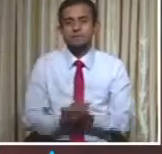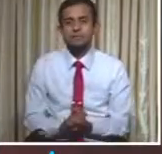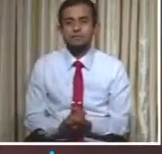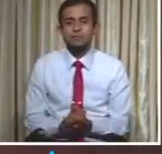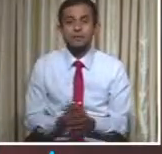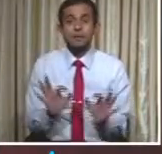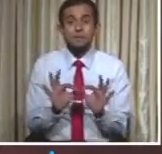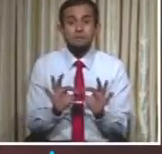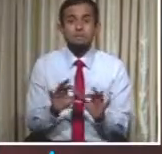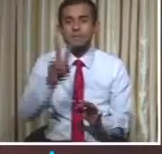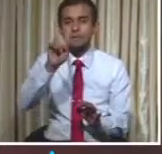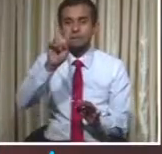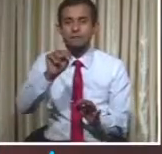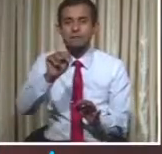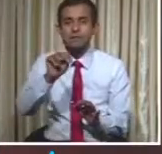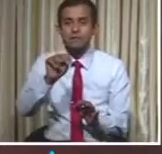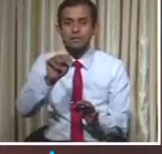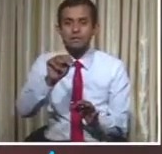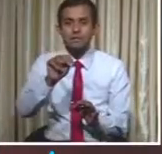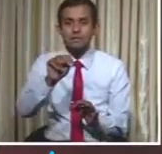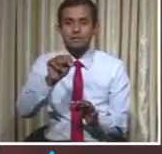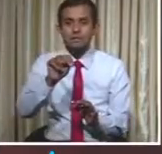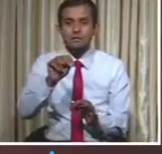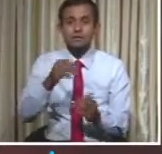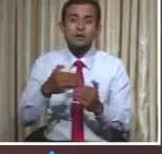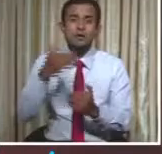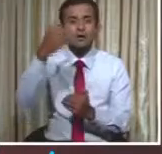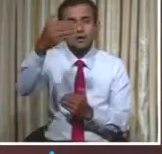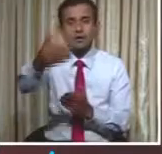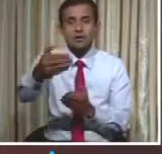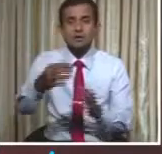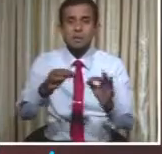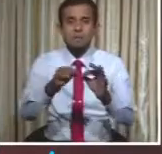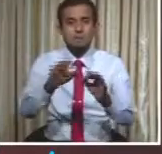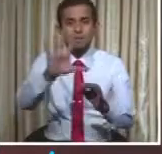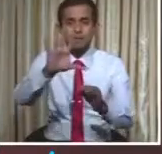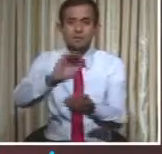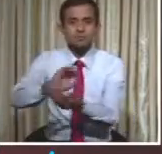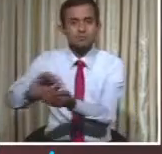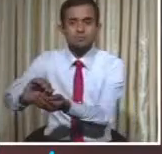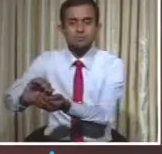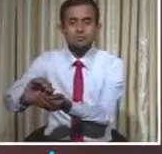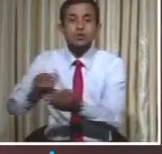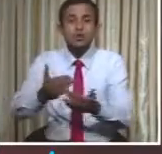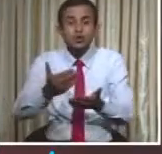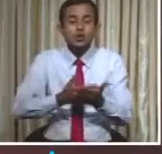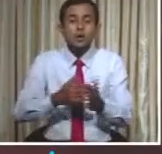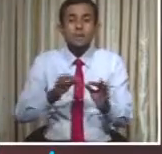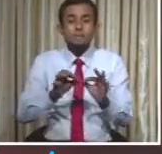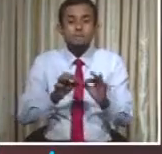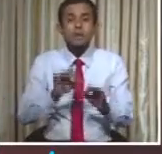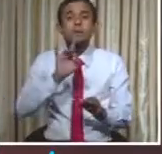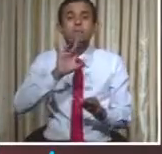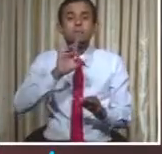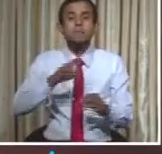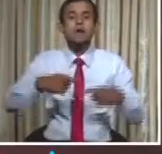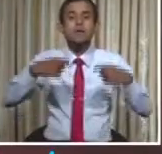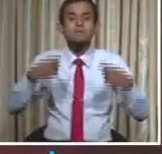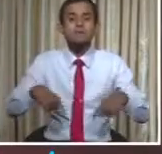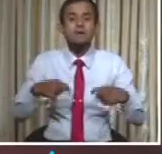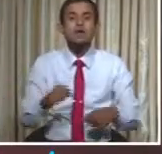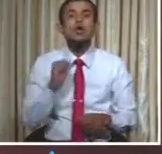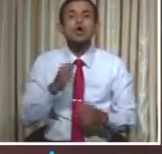මේ බිලියන 20 දැන් අනාගතයට තියෙන බිලියන 5 පැත්තකින් තියුවත් ඉතුරු බිලියන 15 වියදම් කරපු